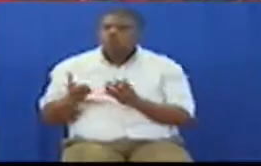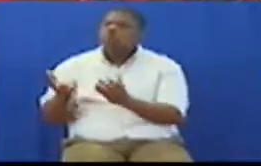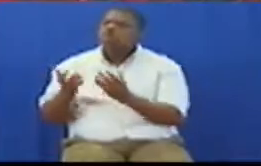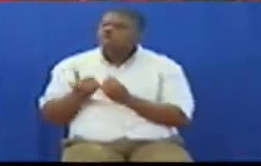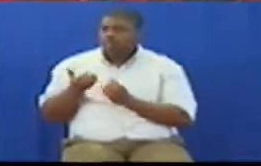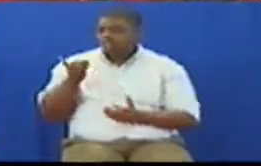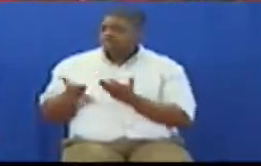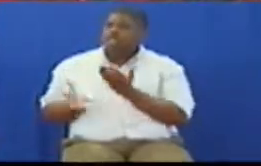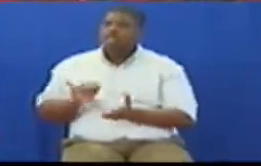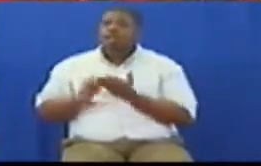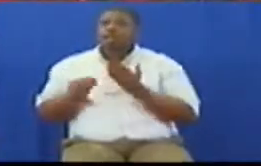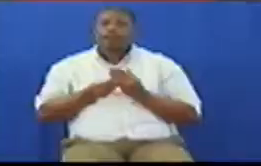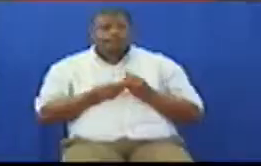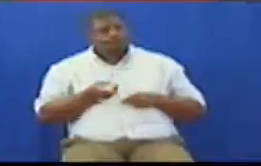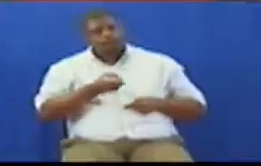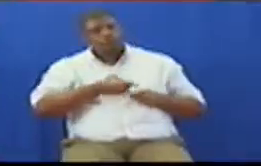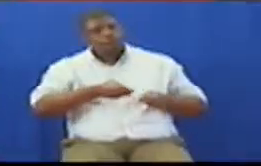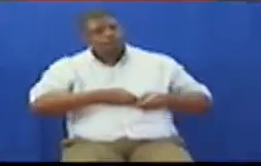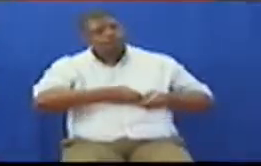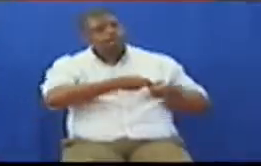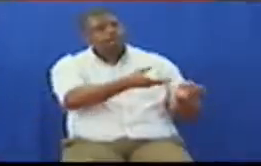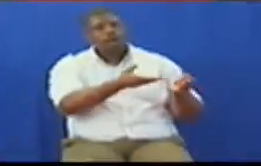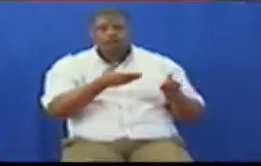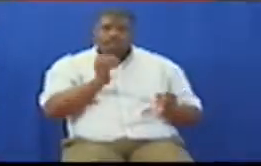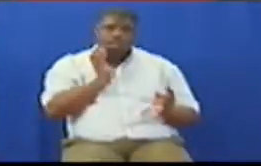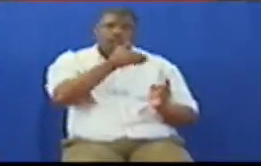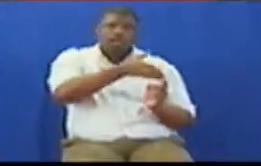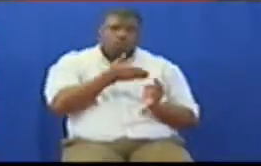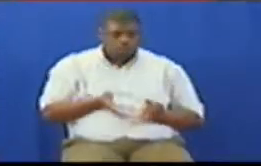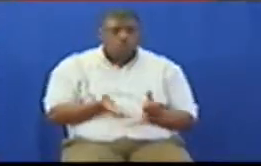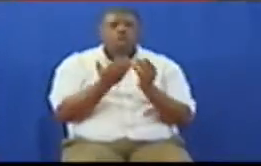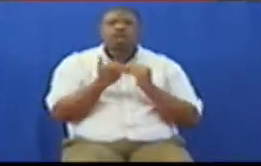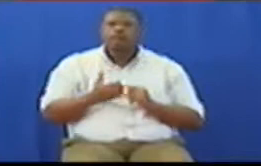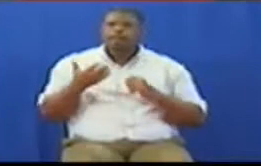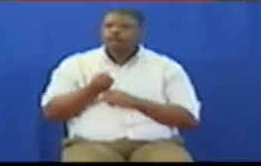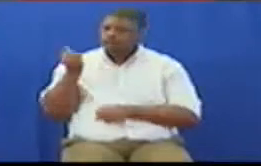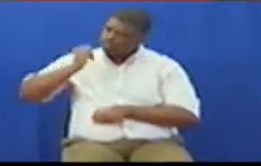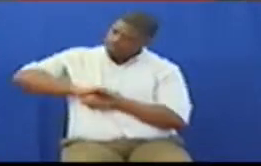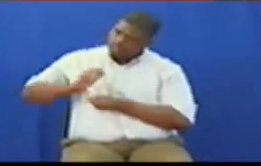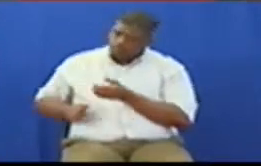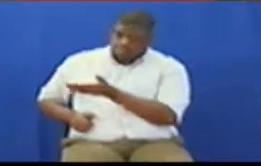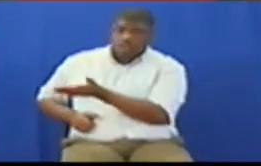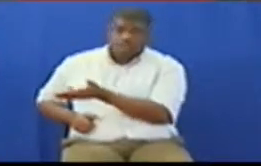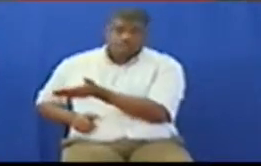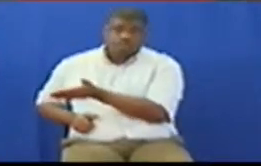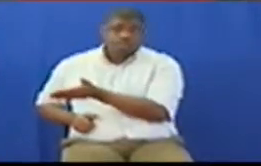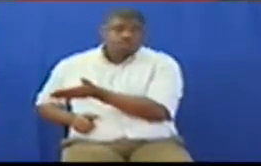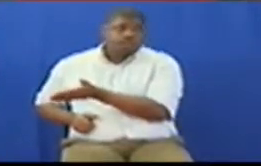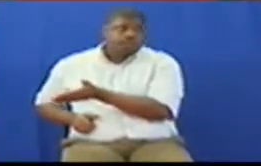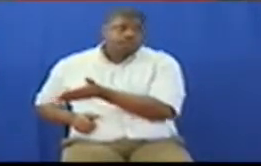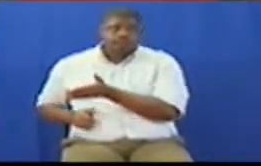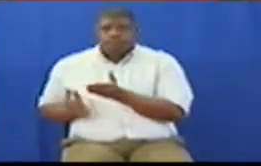mfano wa kupatiwa mikopo kwa ajili ya kuwezesha wao kupata taaluma hizo